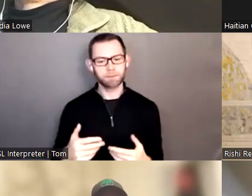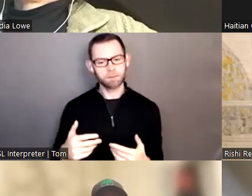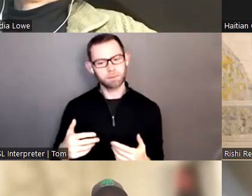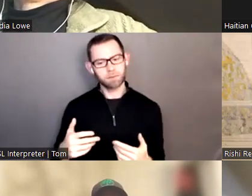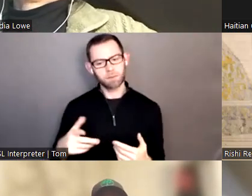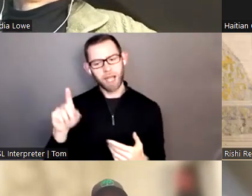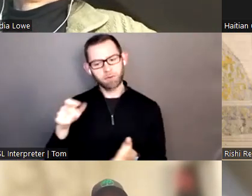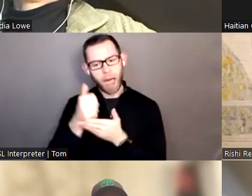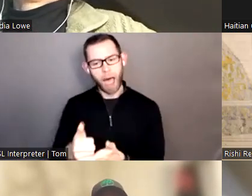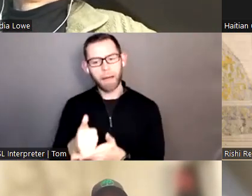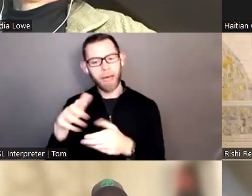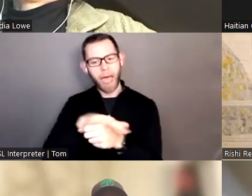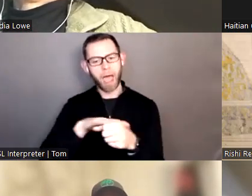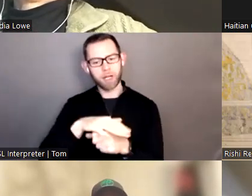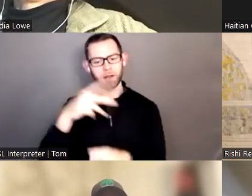et